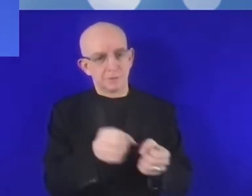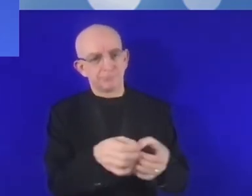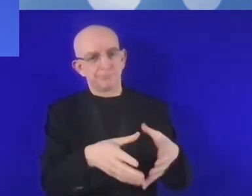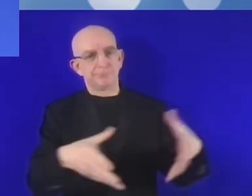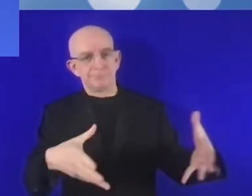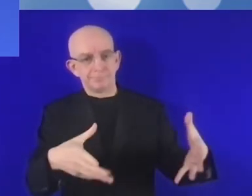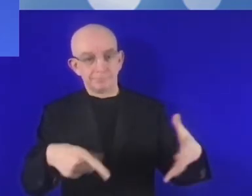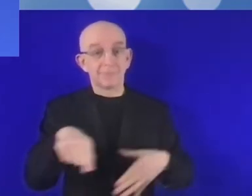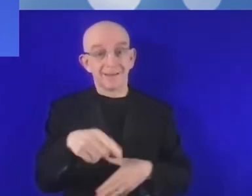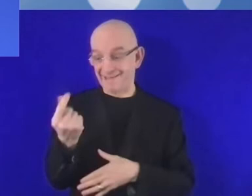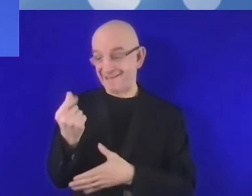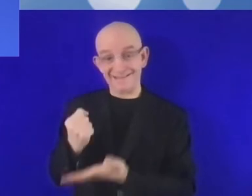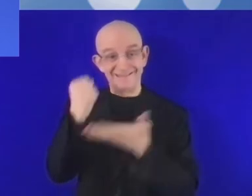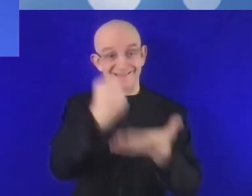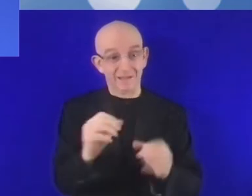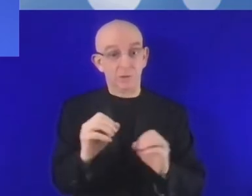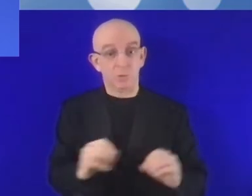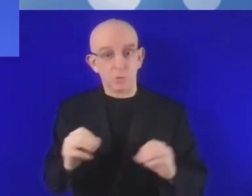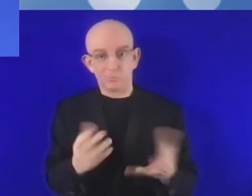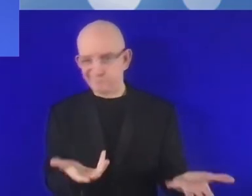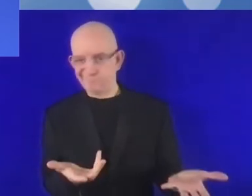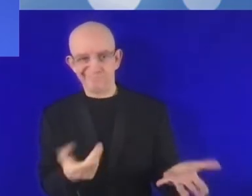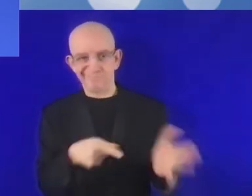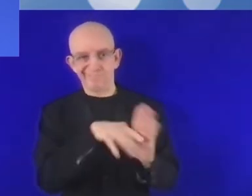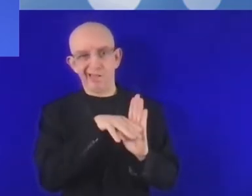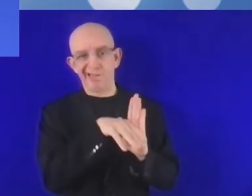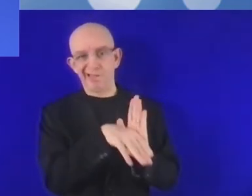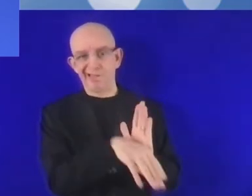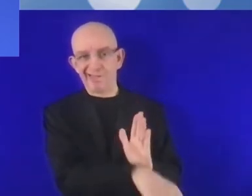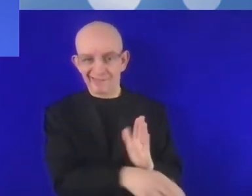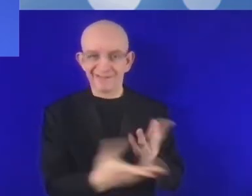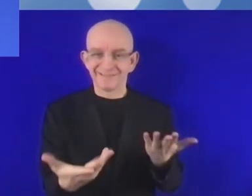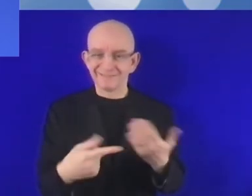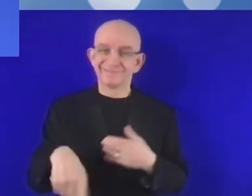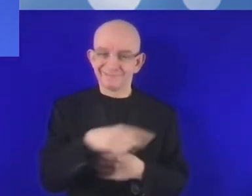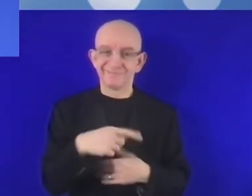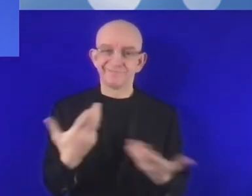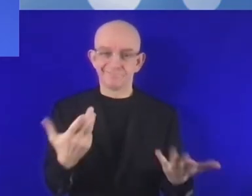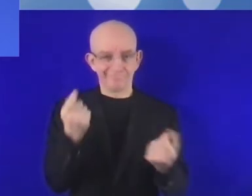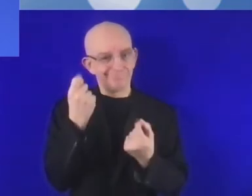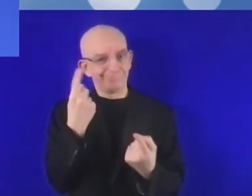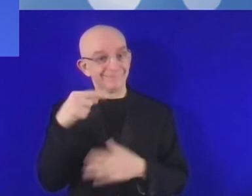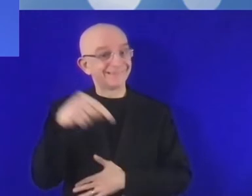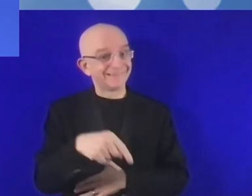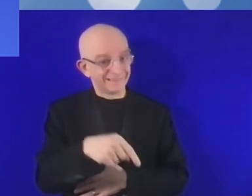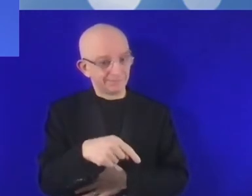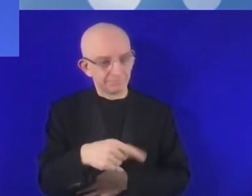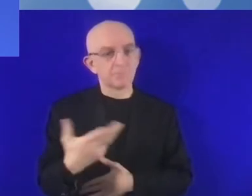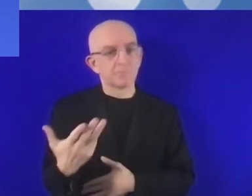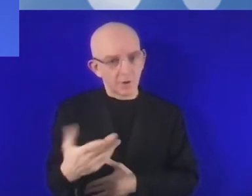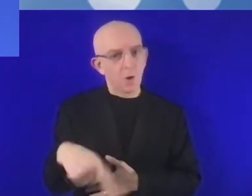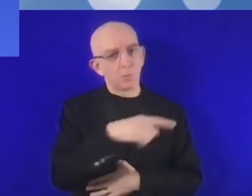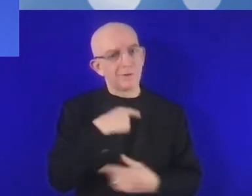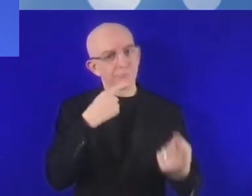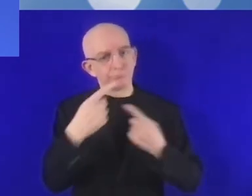وأقصد الشركات الصغيرة والناشئة ودعم الأفكار وتنمية هذه الشركات. هذا الجديد